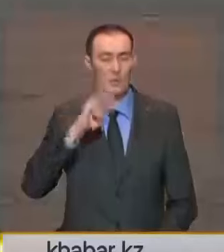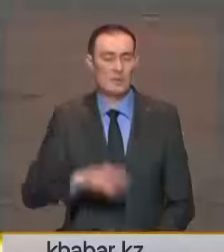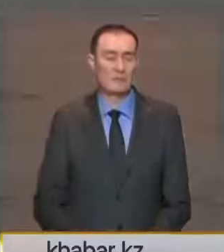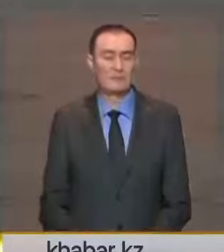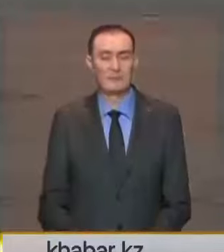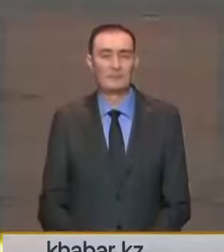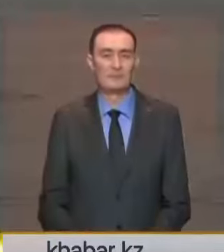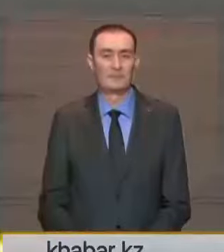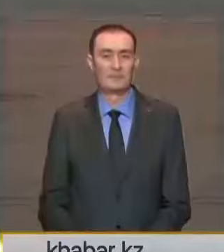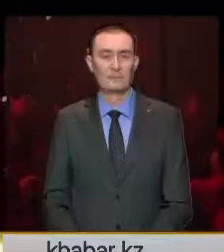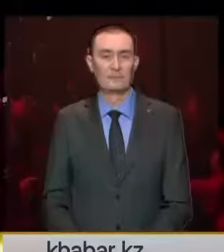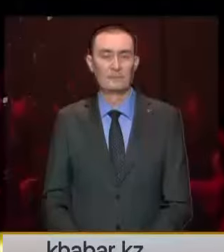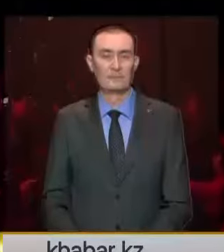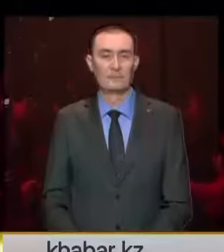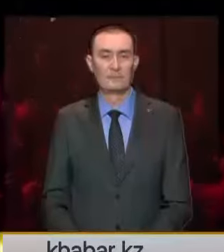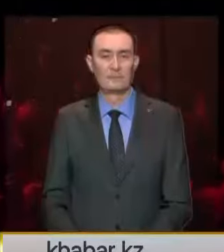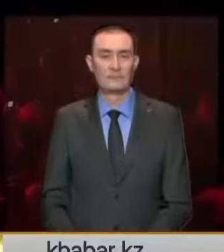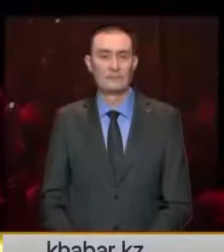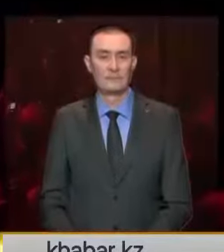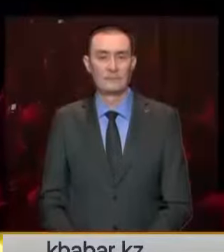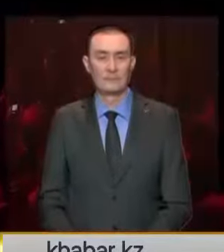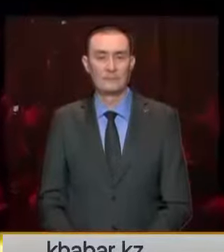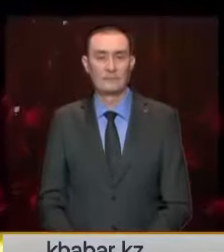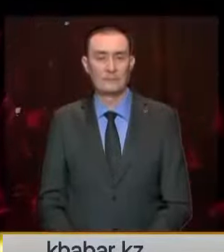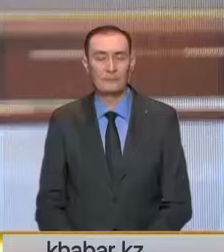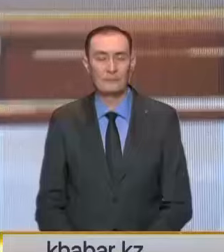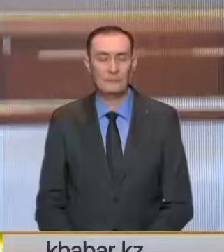Дильназ Думанказы, Жансая Куанышбаева, Хабар.